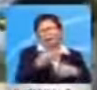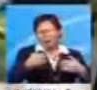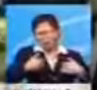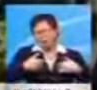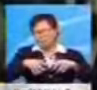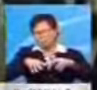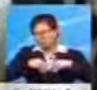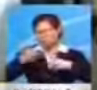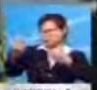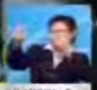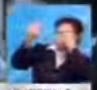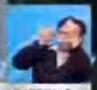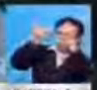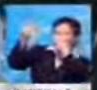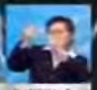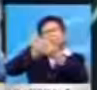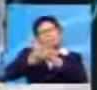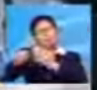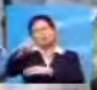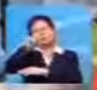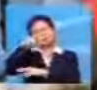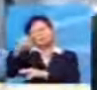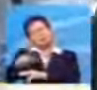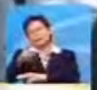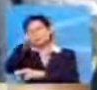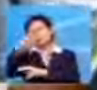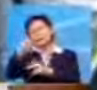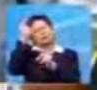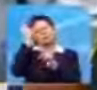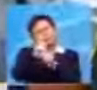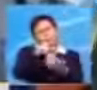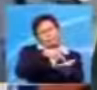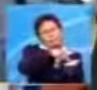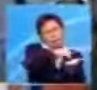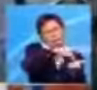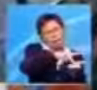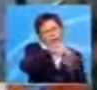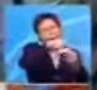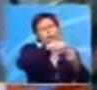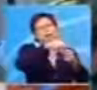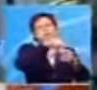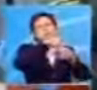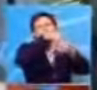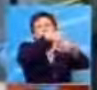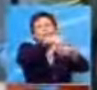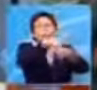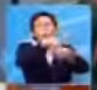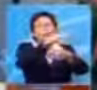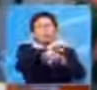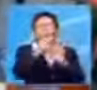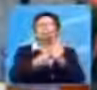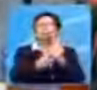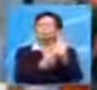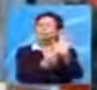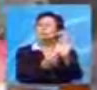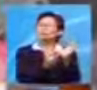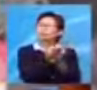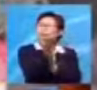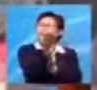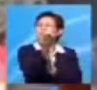pelbagai tomahan namun th tetap membayar dividen dan bonus kepada pendeposit sekaligus menggambarkan